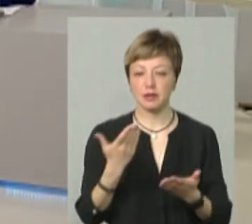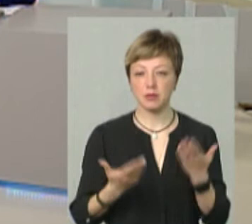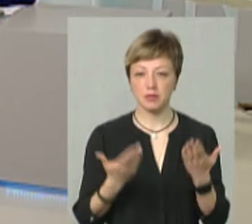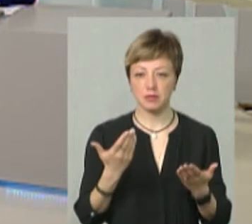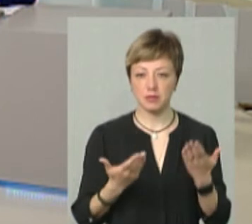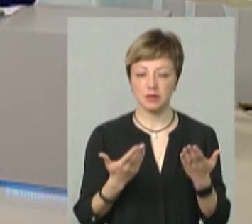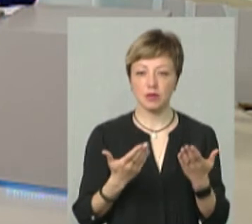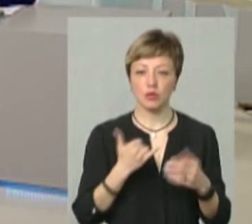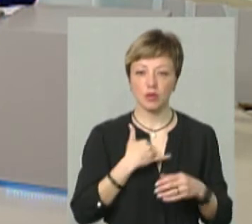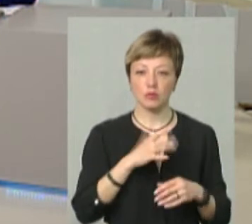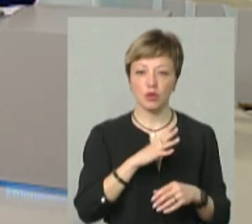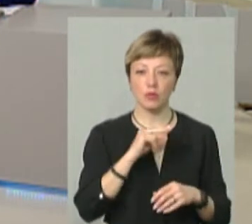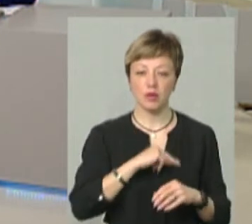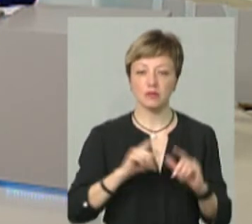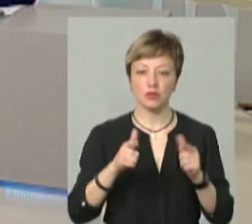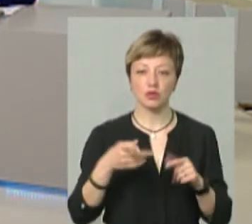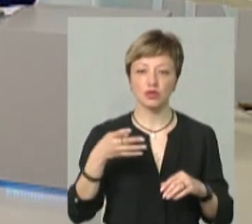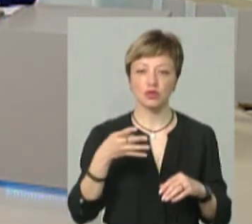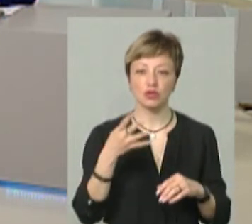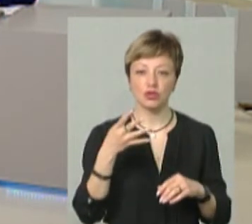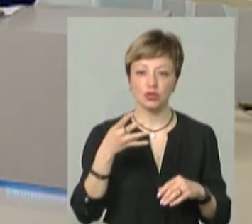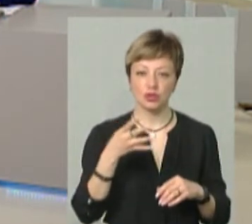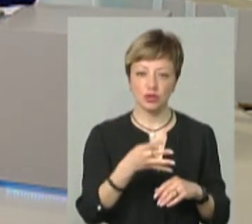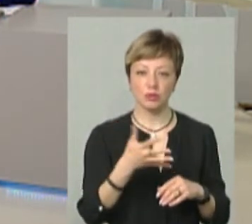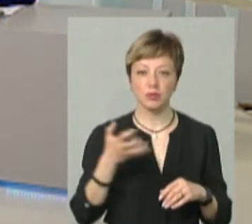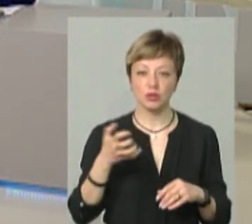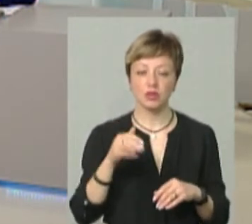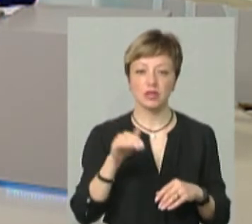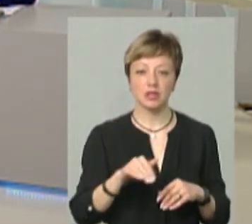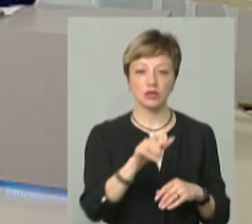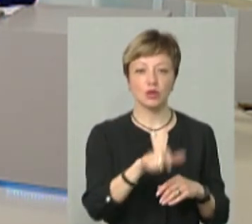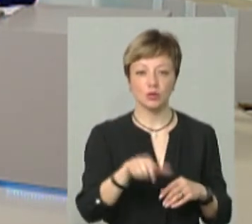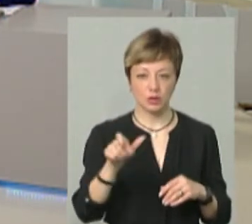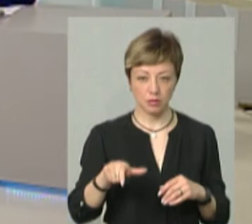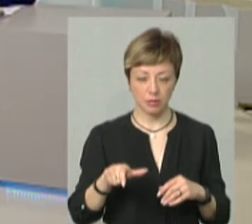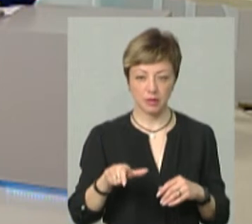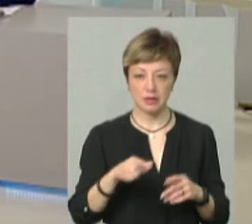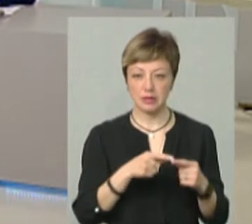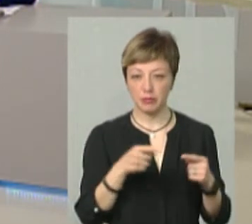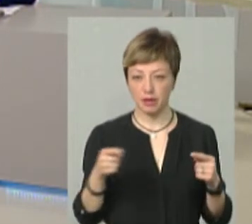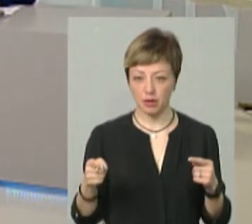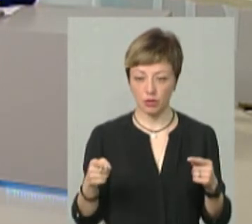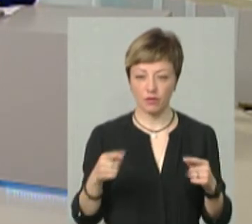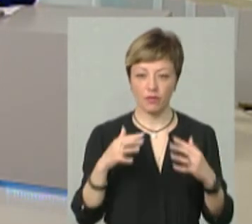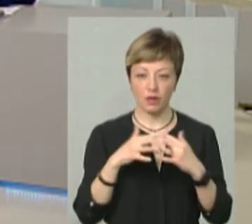то в нас було працевлаштовано 4,5 тисячі осіб за цей